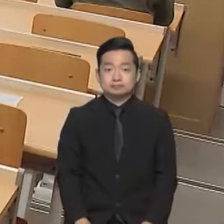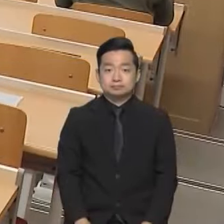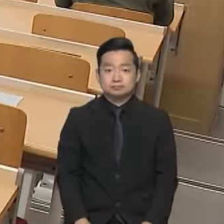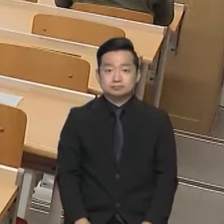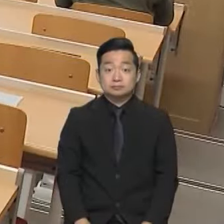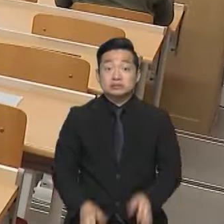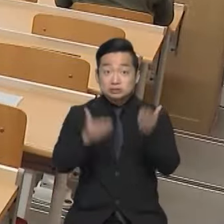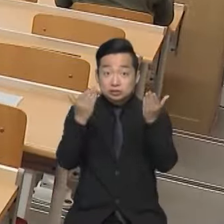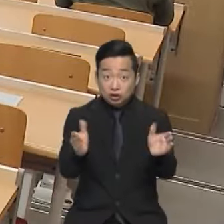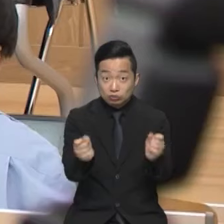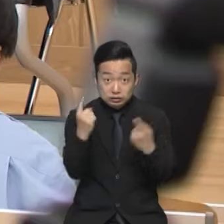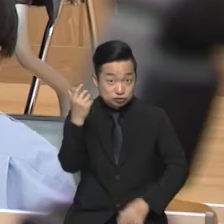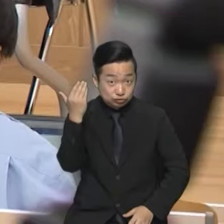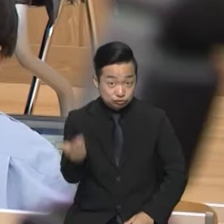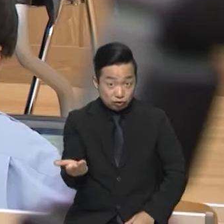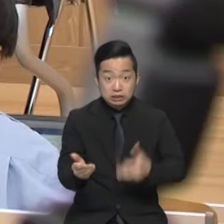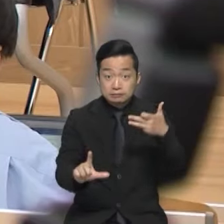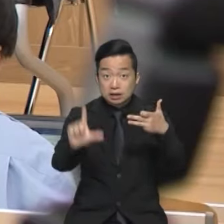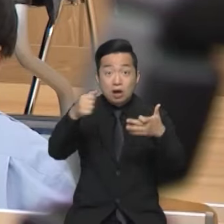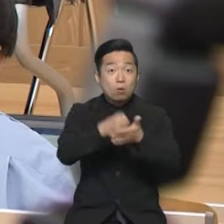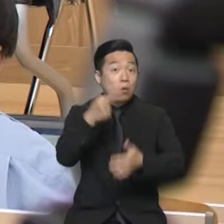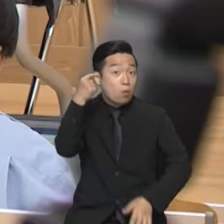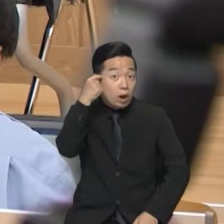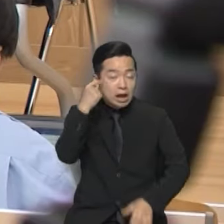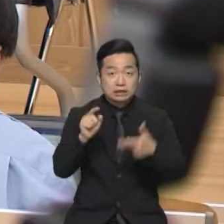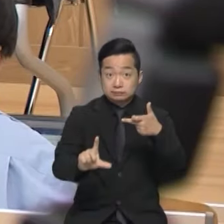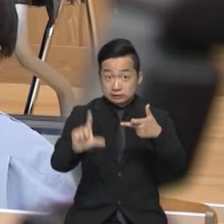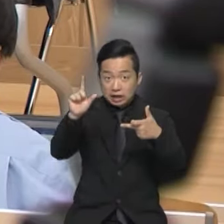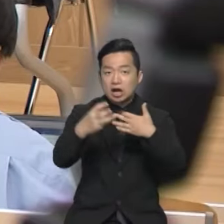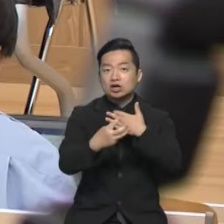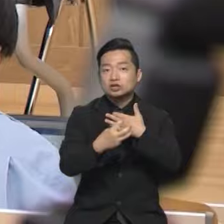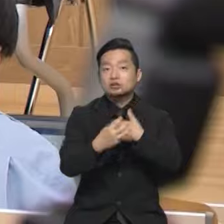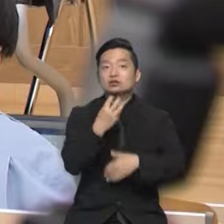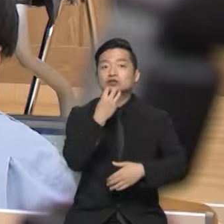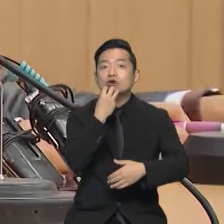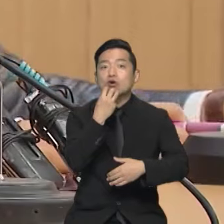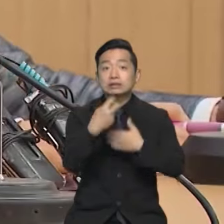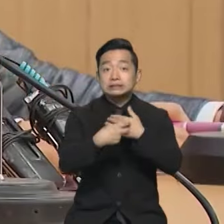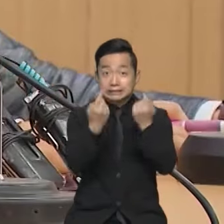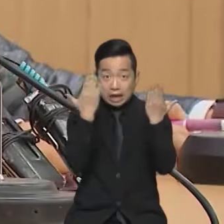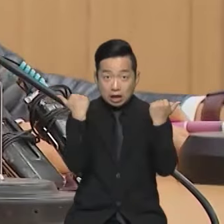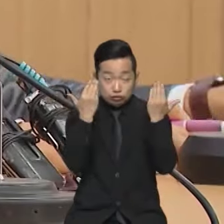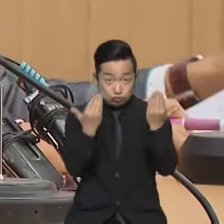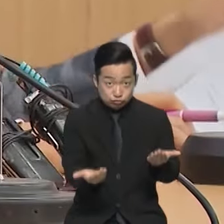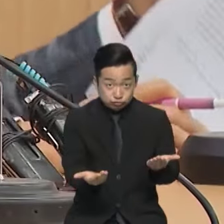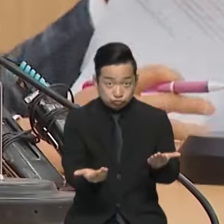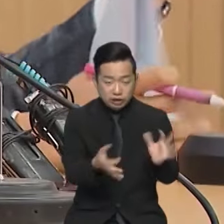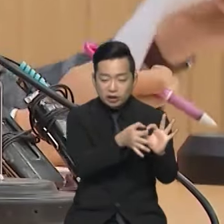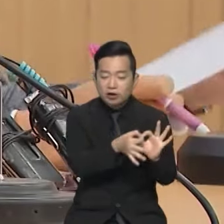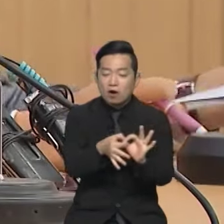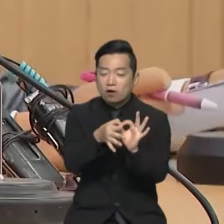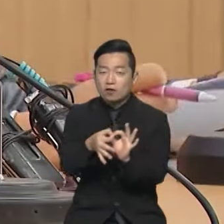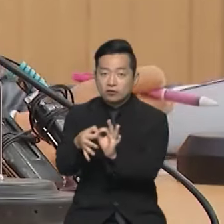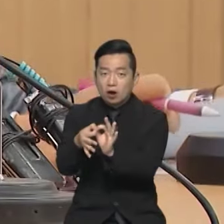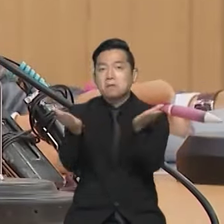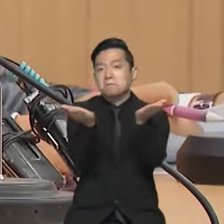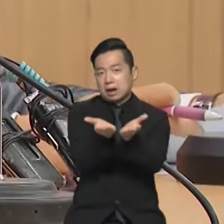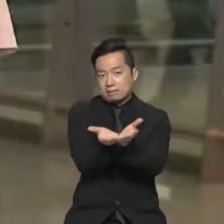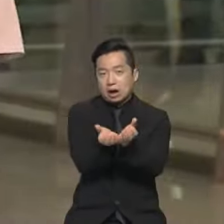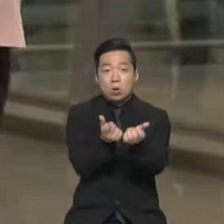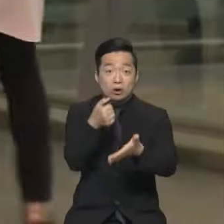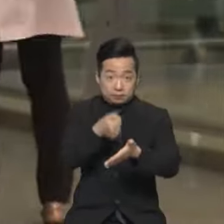전면 휴진일을 18일로 결정한 건 전날로 예정한 서울의대 교수들의 전체 휴진의 기세를 이어가기 위해서라고